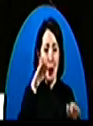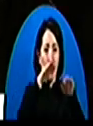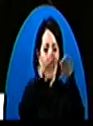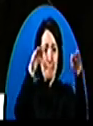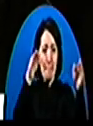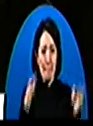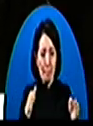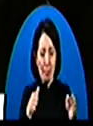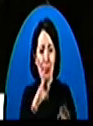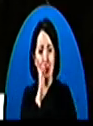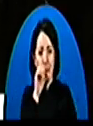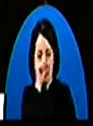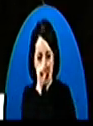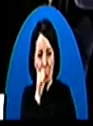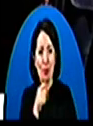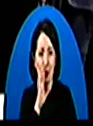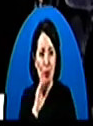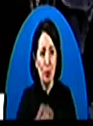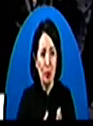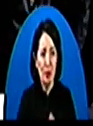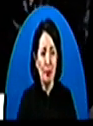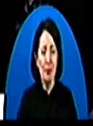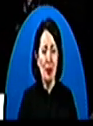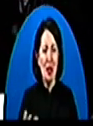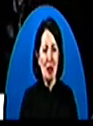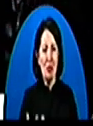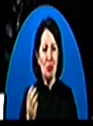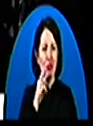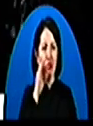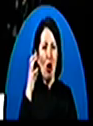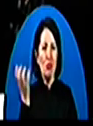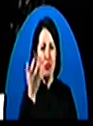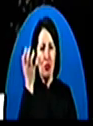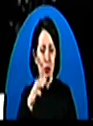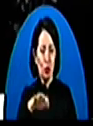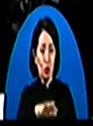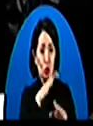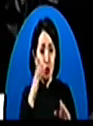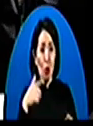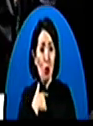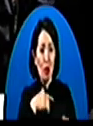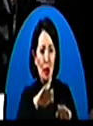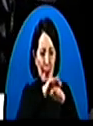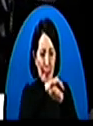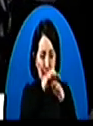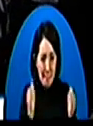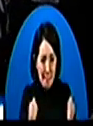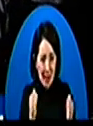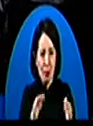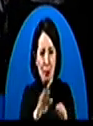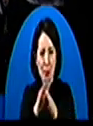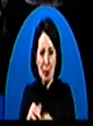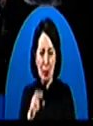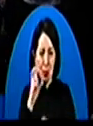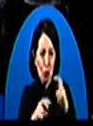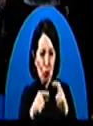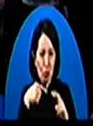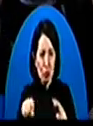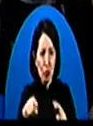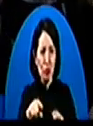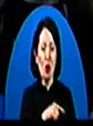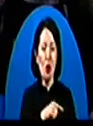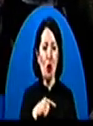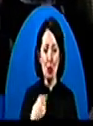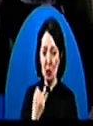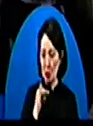битүүмжлэхээр төлөвлөсөн байна. Тоос гарж байгаа энэ бүх шугамуудыг битүүлэх ажлууд бол хийгдэнэ. Яг энэ үйлдвэрт бол өөрийнх нь яг тийм